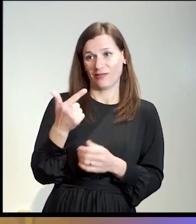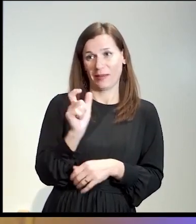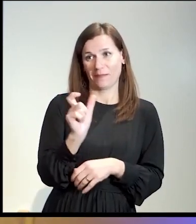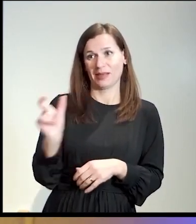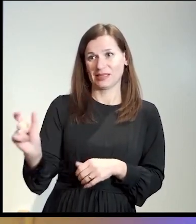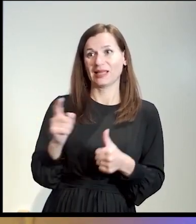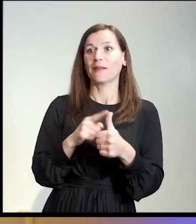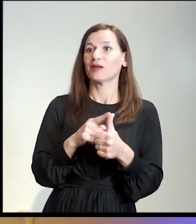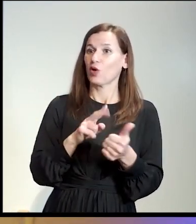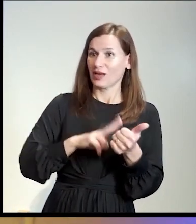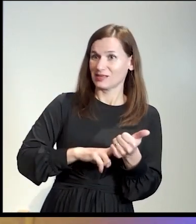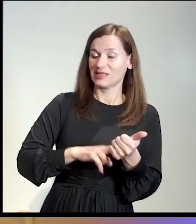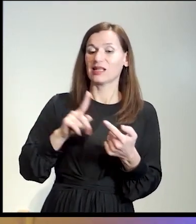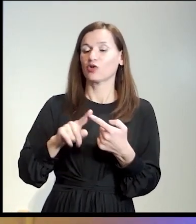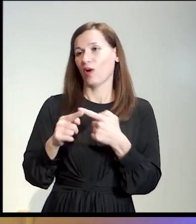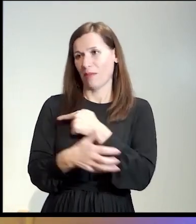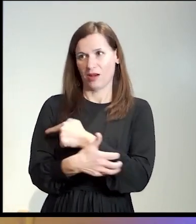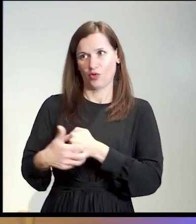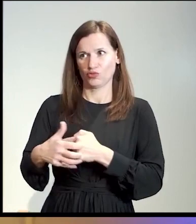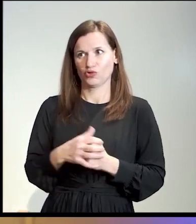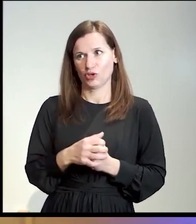Prva je resnica in druga je revščina.